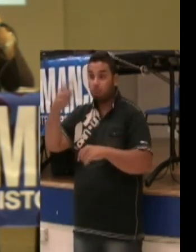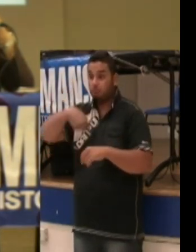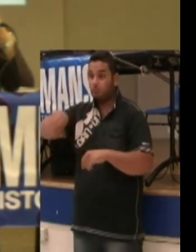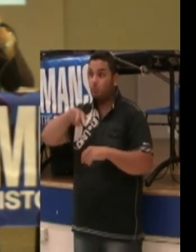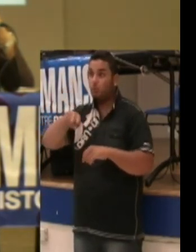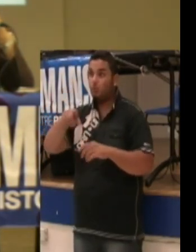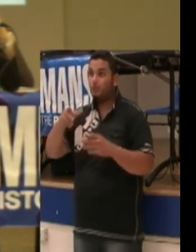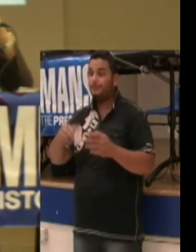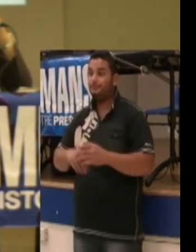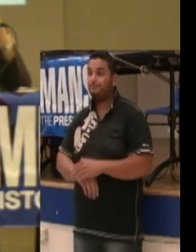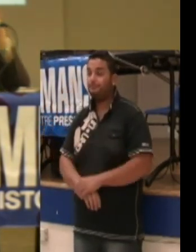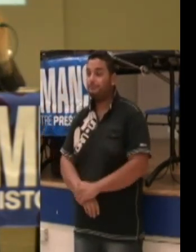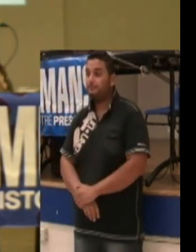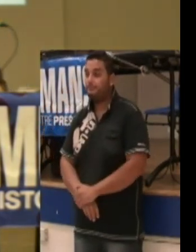Mais il faut qu'on soit à la hauteur.